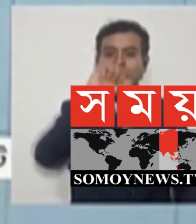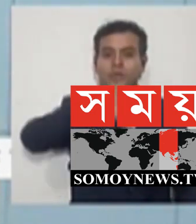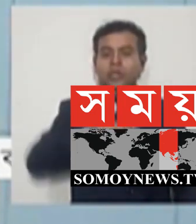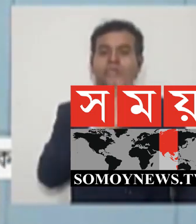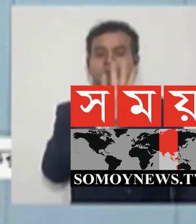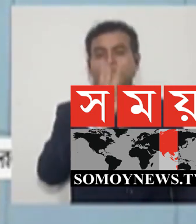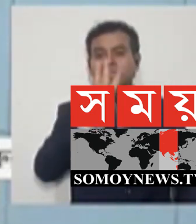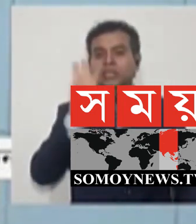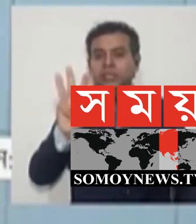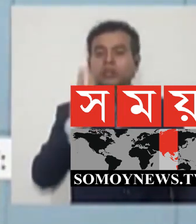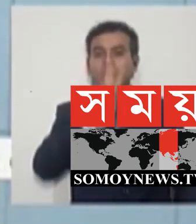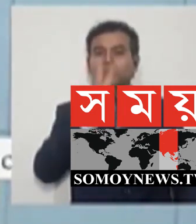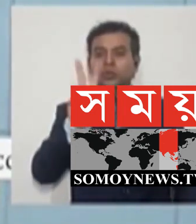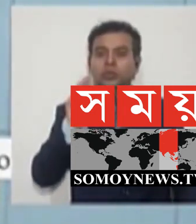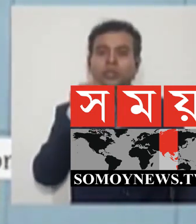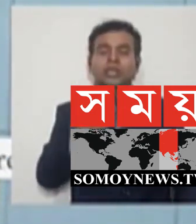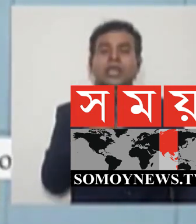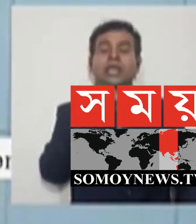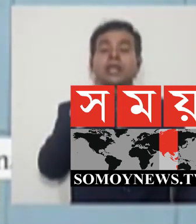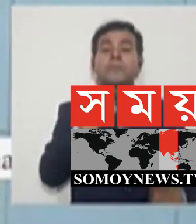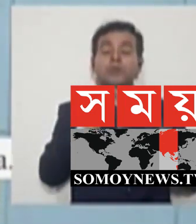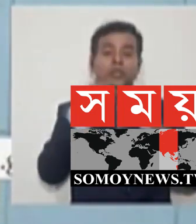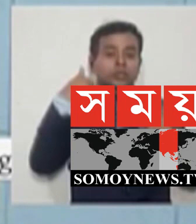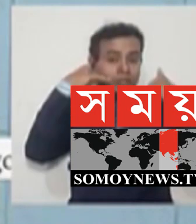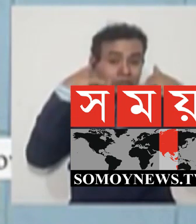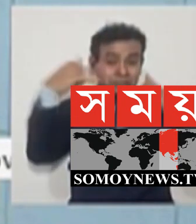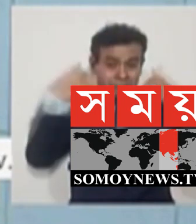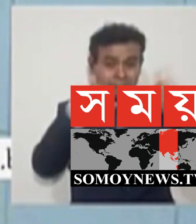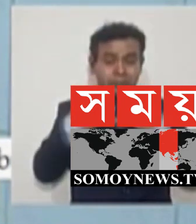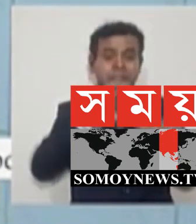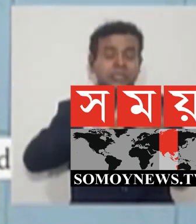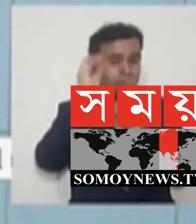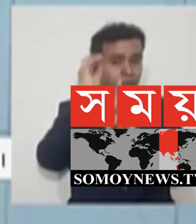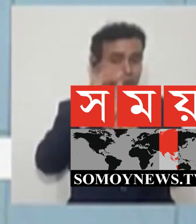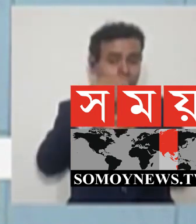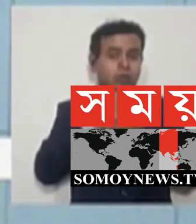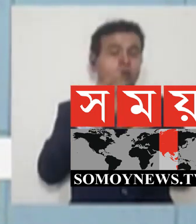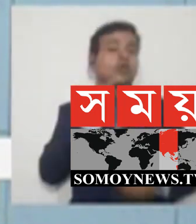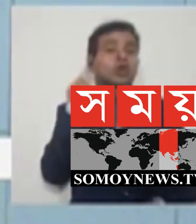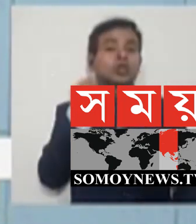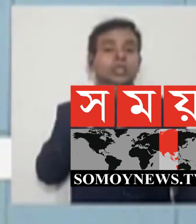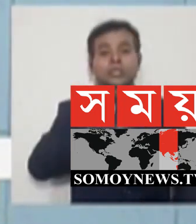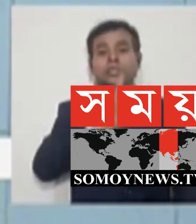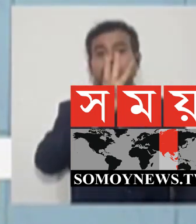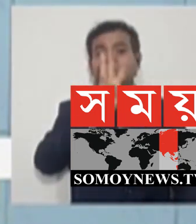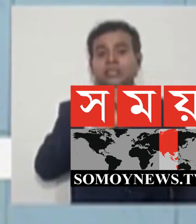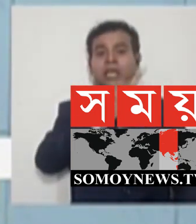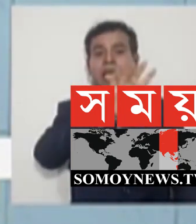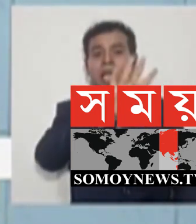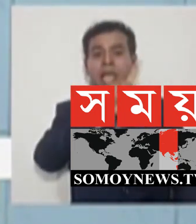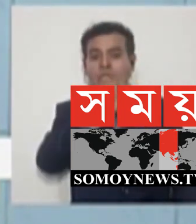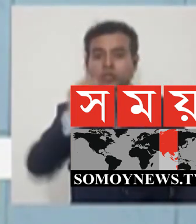01943332322 এই নাম্বারে স্বাস্থ্য পরামর্শ দেওয়া হয়েছে গত 24 ঘন্টায় 3,145 এবং এ পর্যন্ত